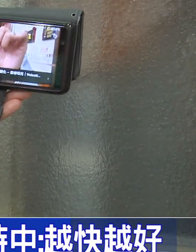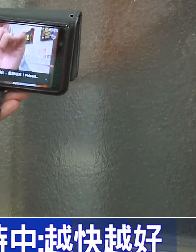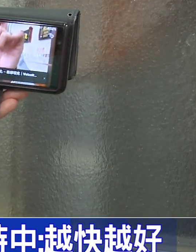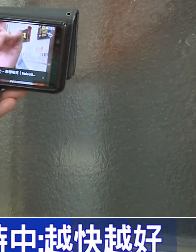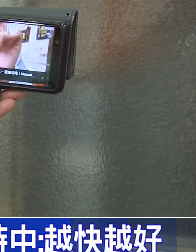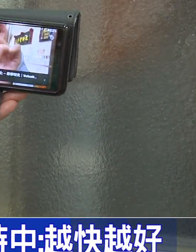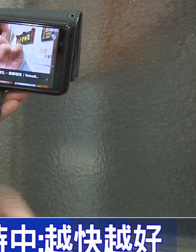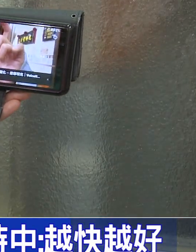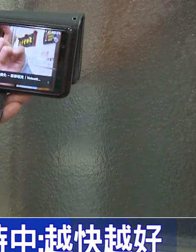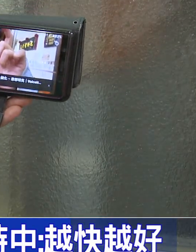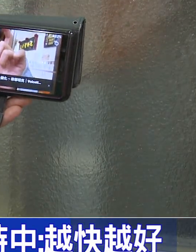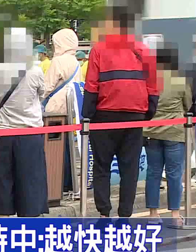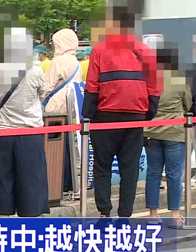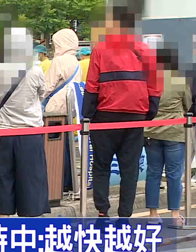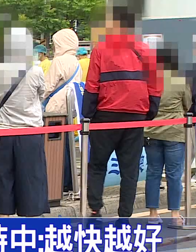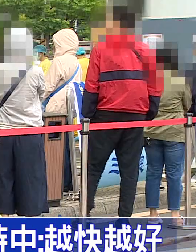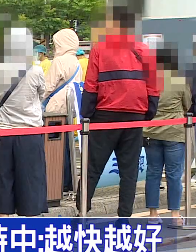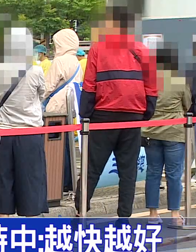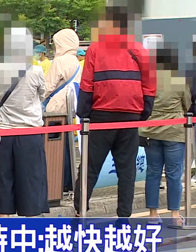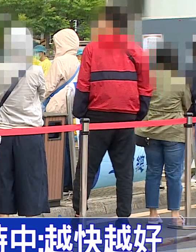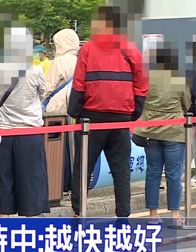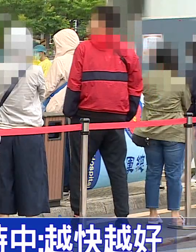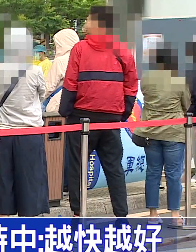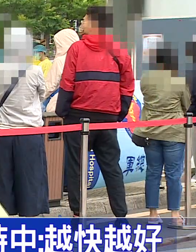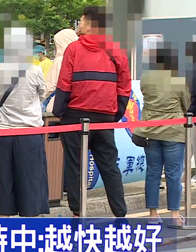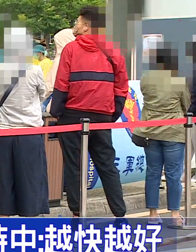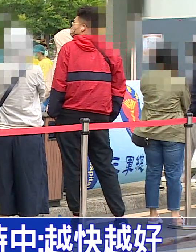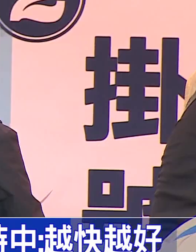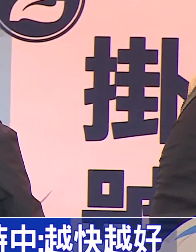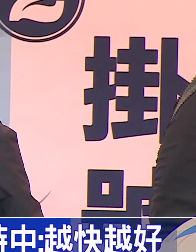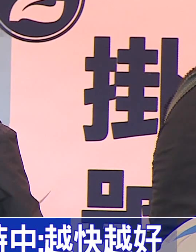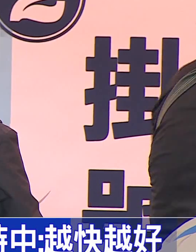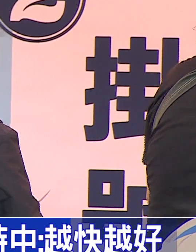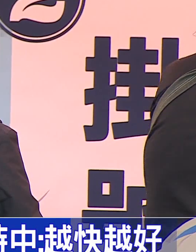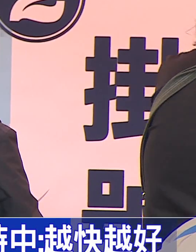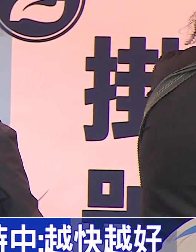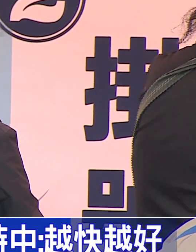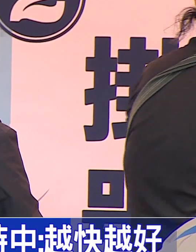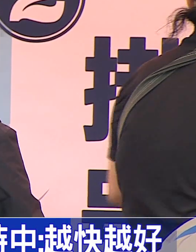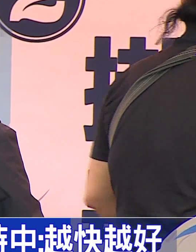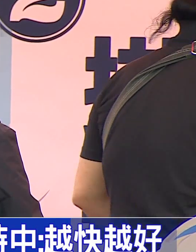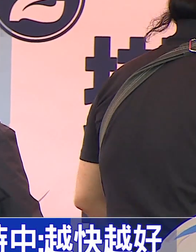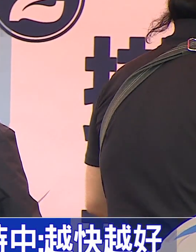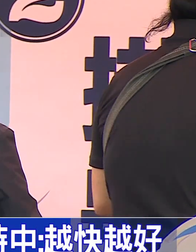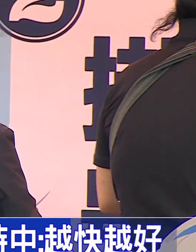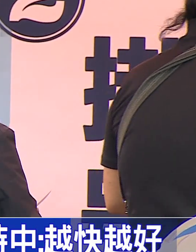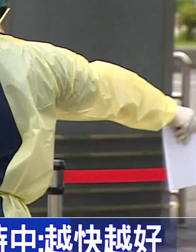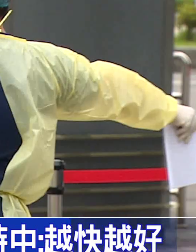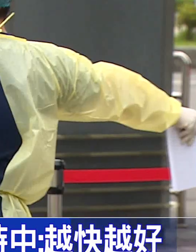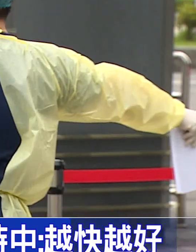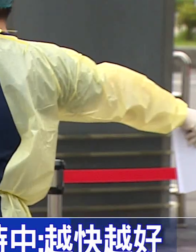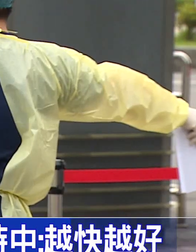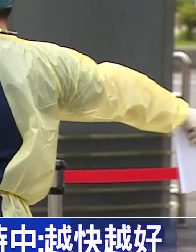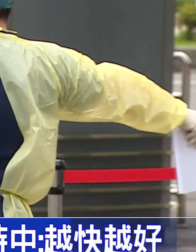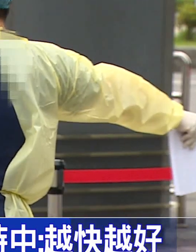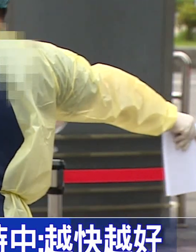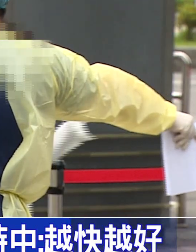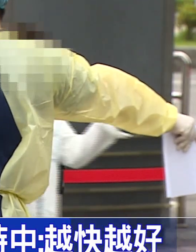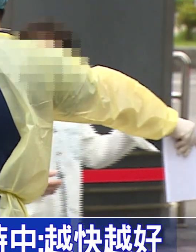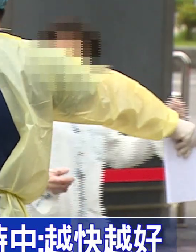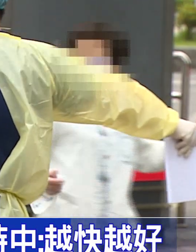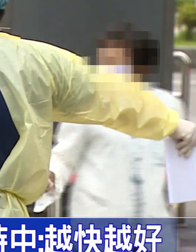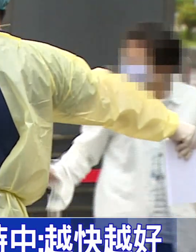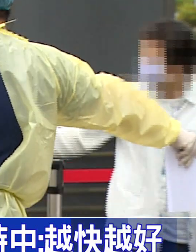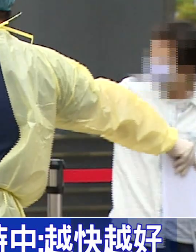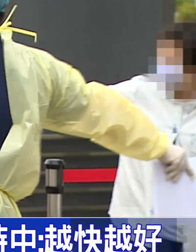治疗演变成重症。目前轻症无症状占了总数的99.77%，中症则占0.17%，